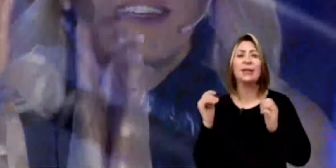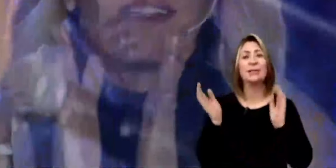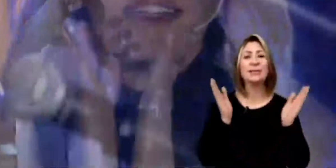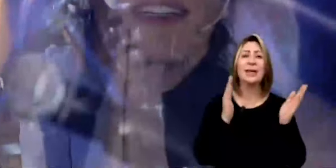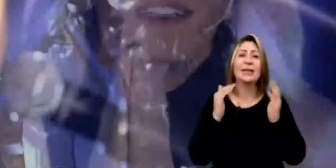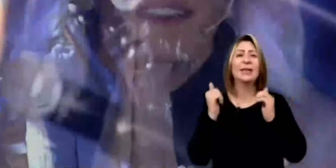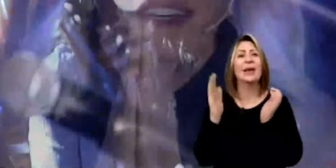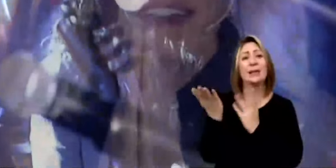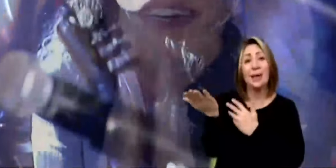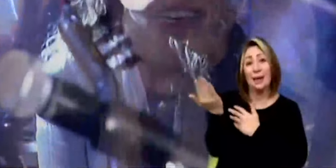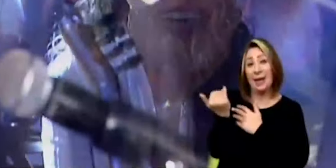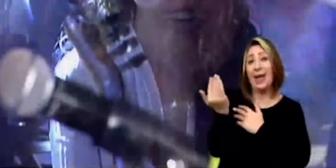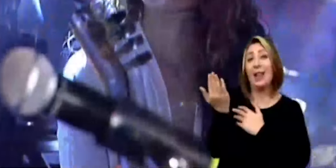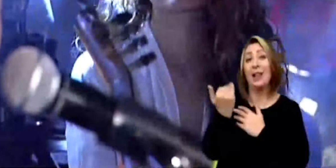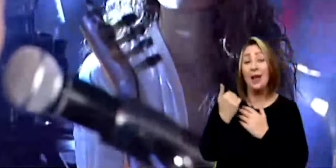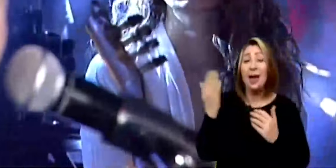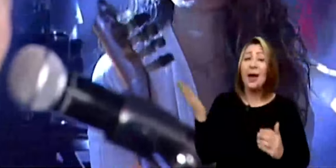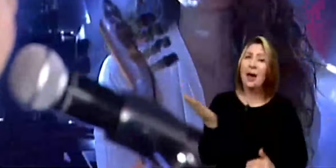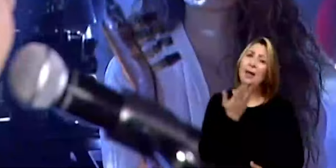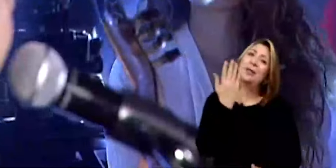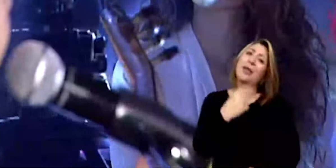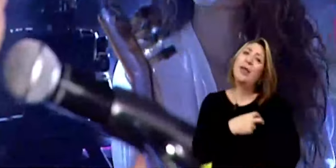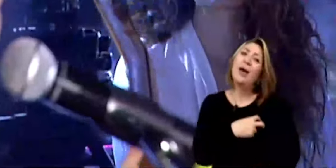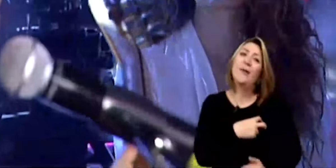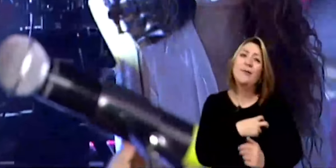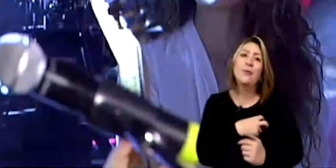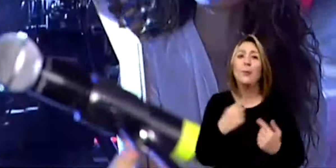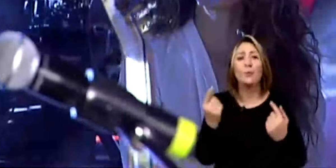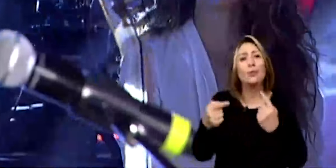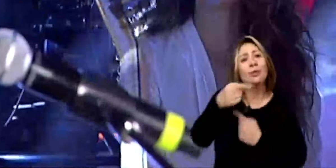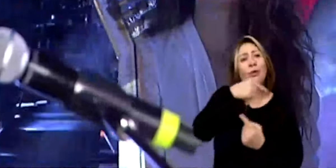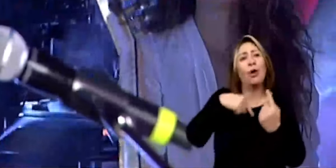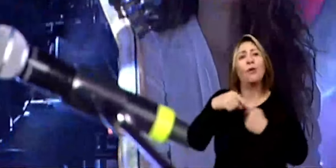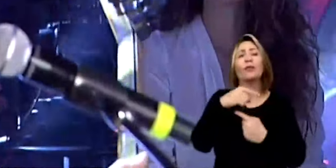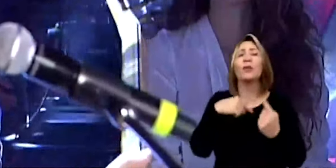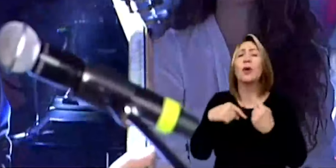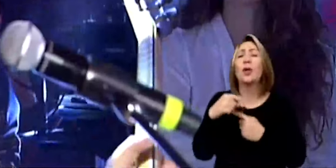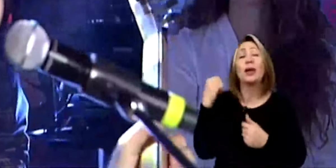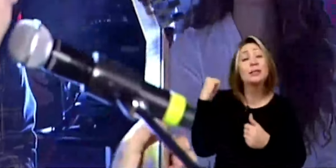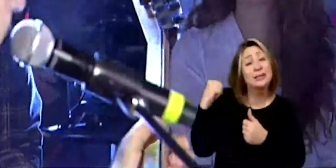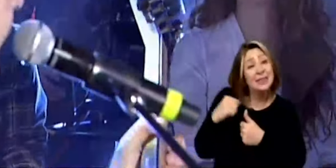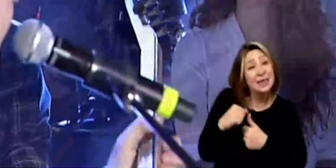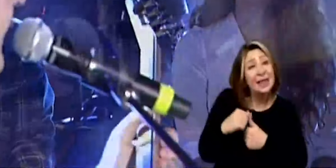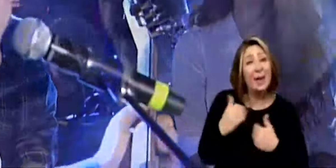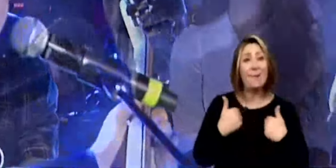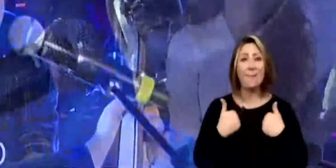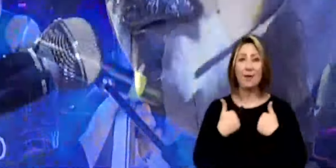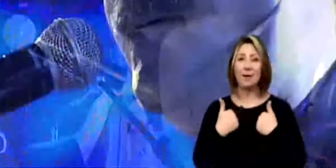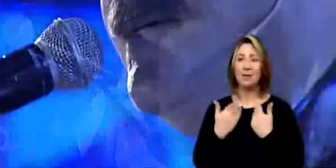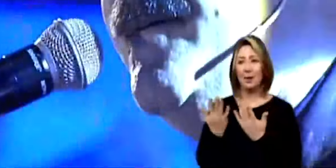Salına da salına da gel. Haydi yavrum dön dolaş